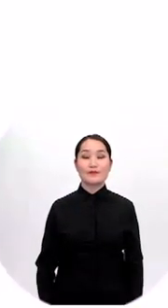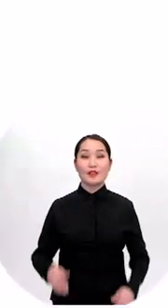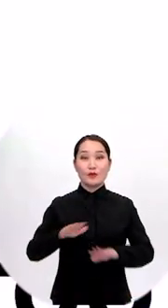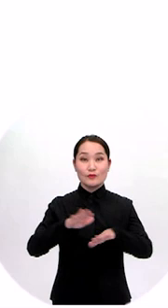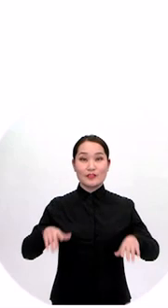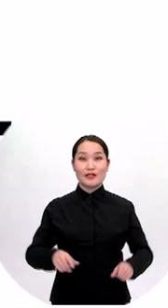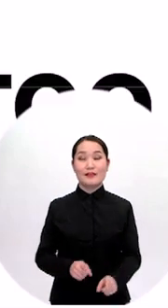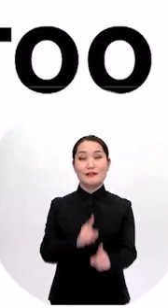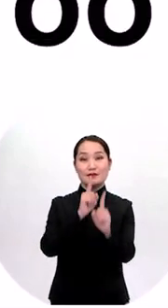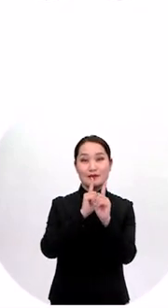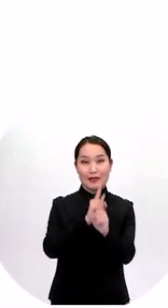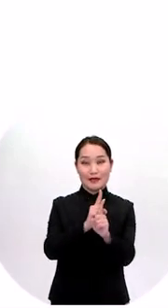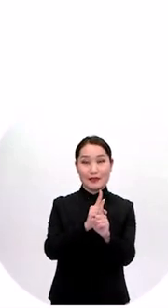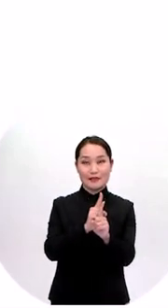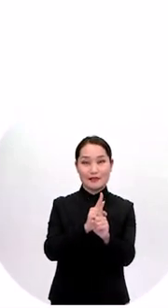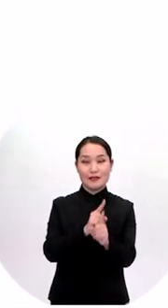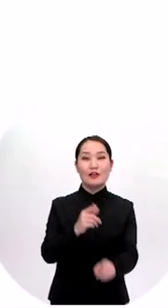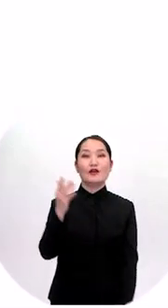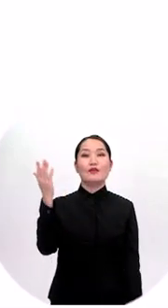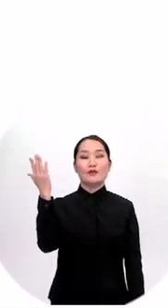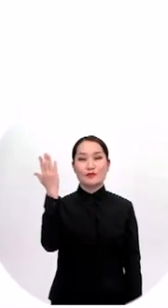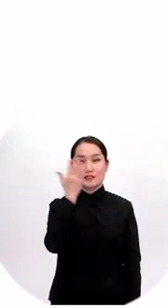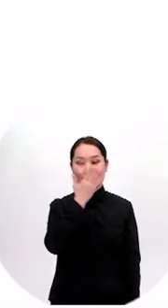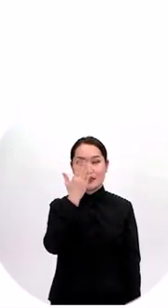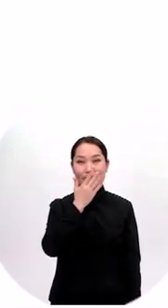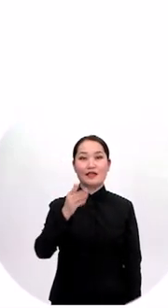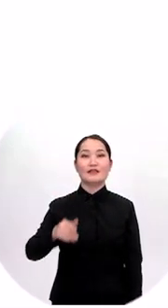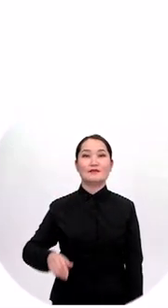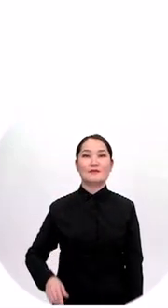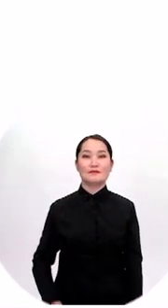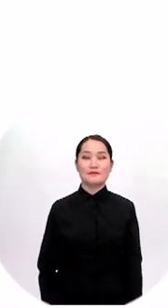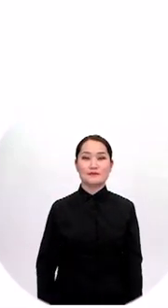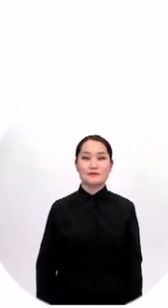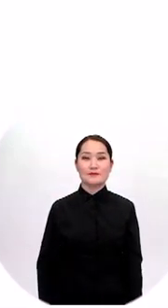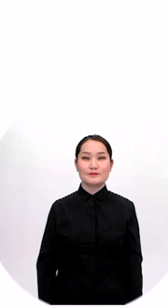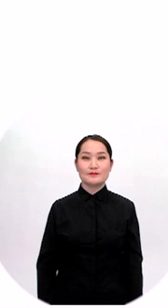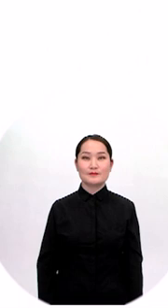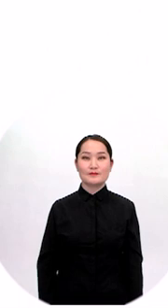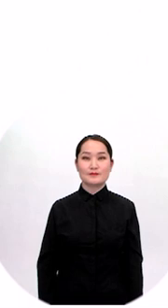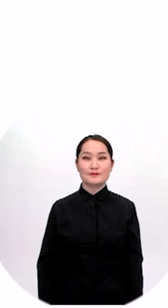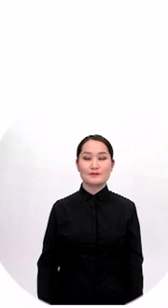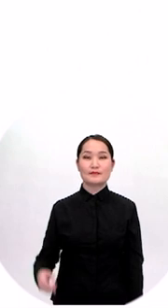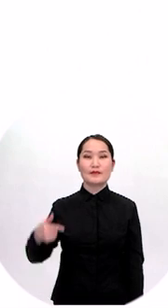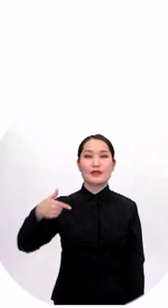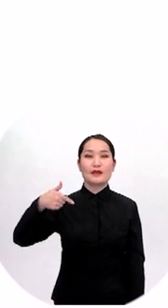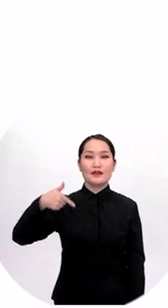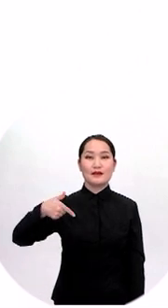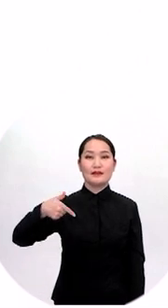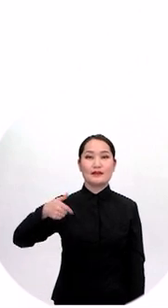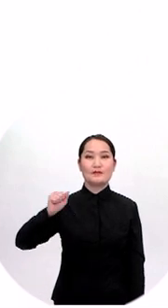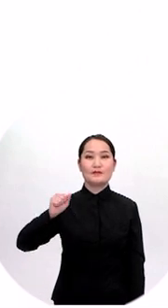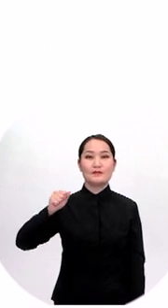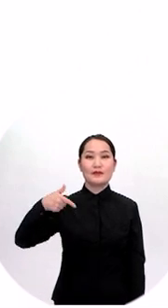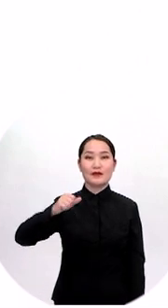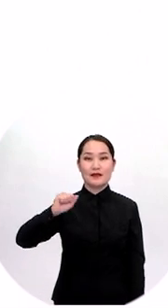Хүүхдүүдээ, одоо бүгдээрээ аваагаа богино урт ихшгээр амлиулан хамтдаа уншицгаая.